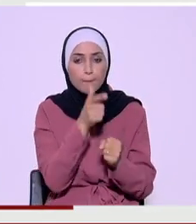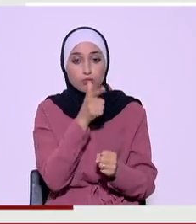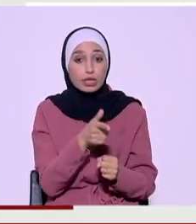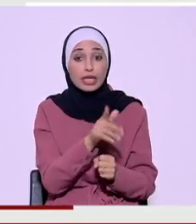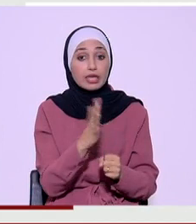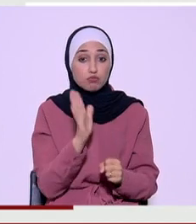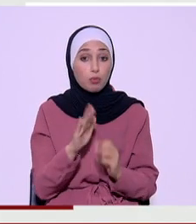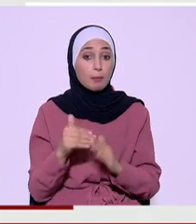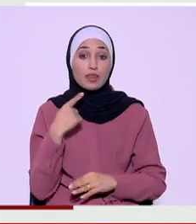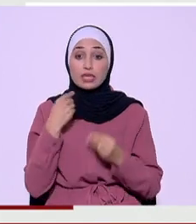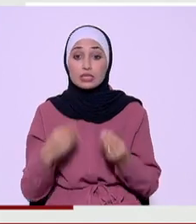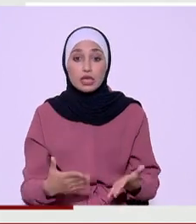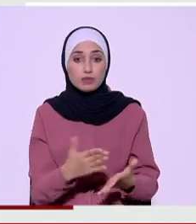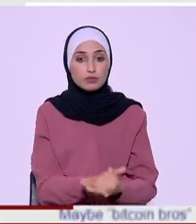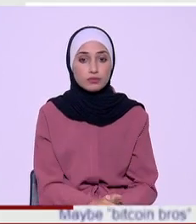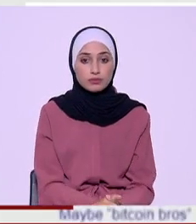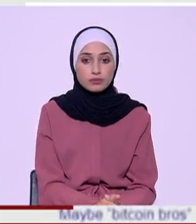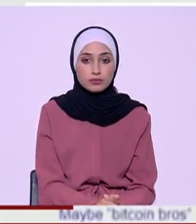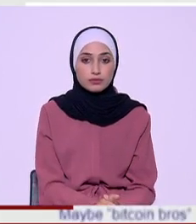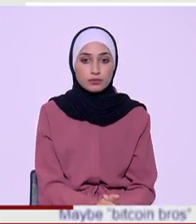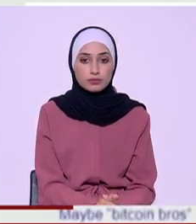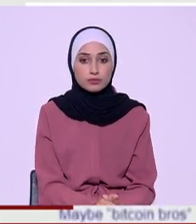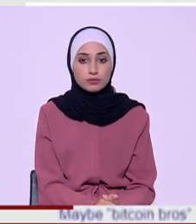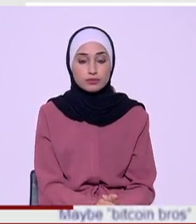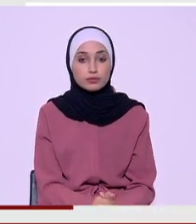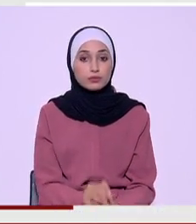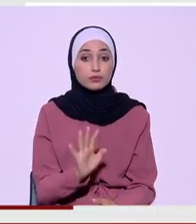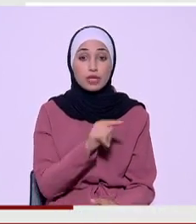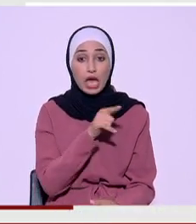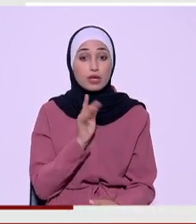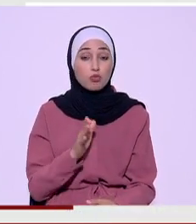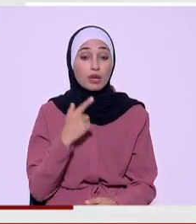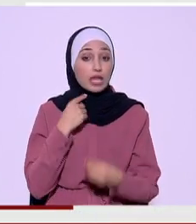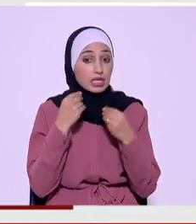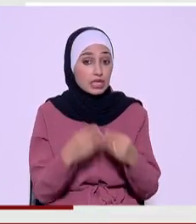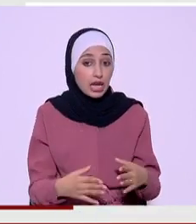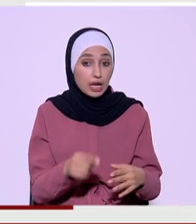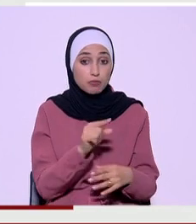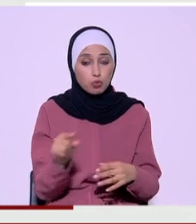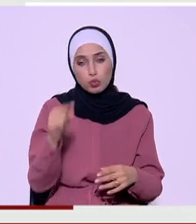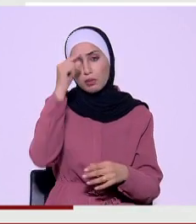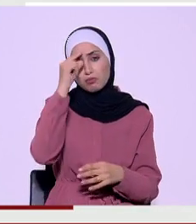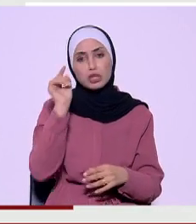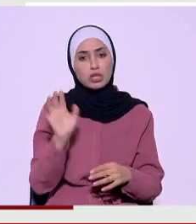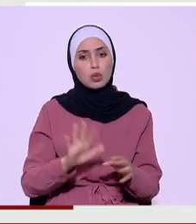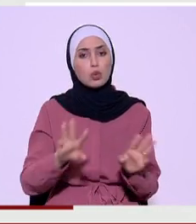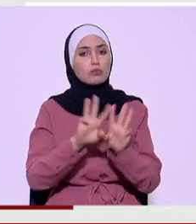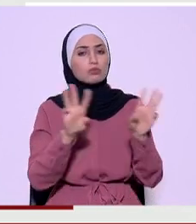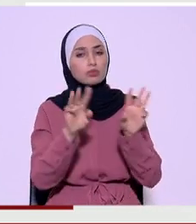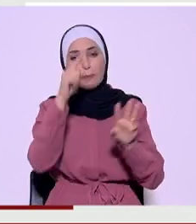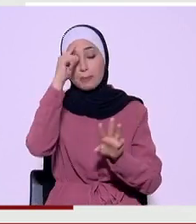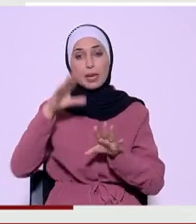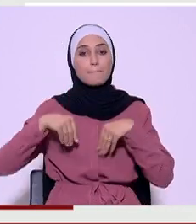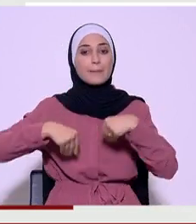طلع بحجم المخاطر وبحجم الاضرار اللي حصلت، ولكن الطبيعي جدا مواقع البيع والشراء اونلاين